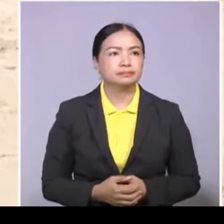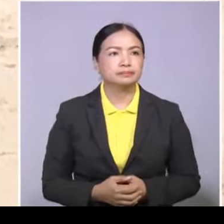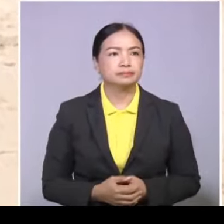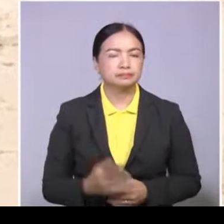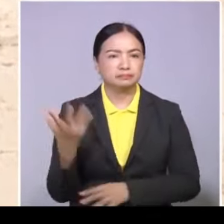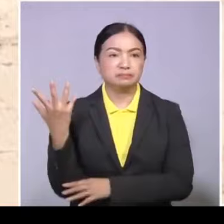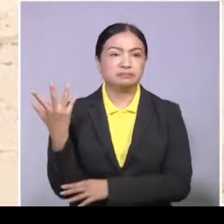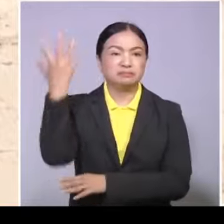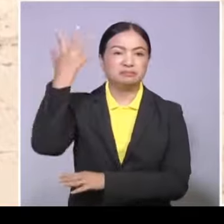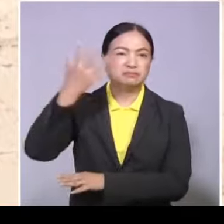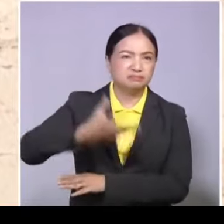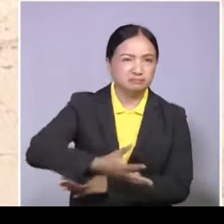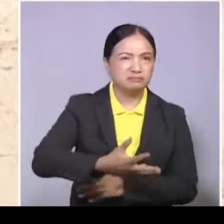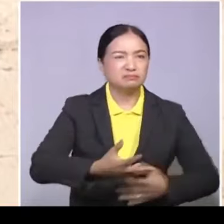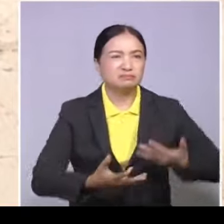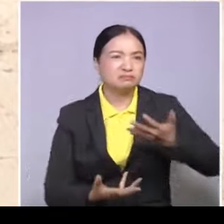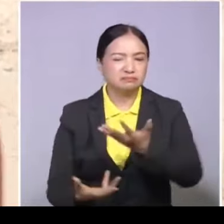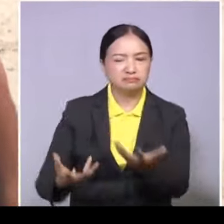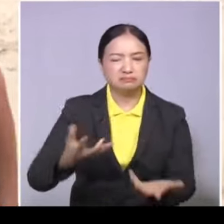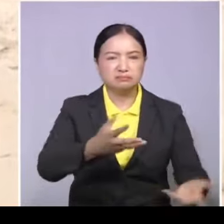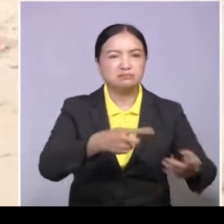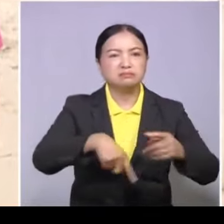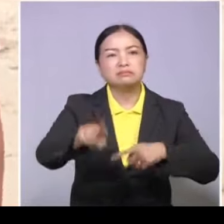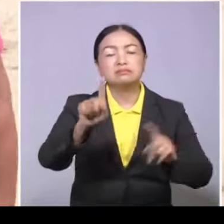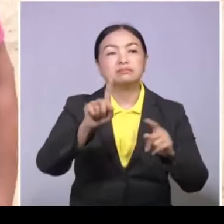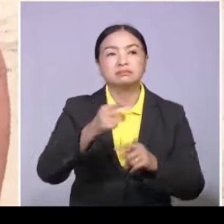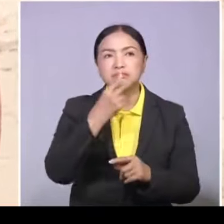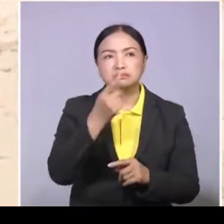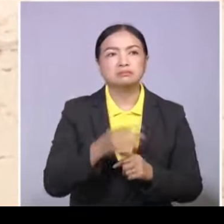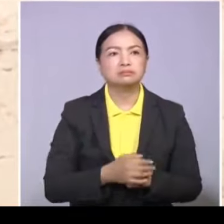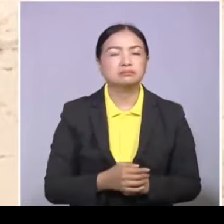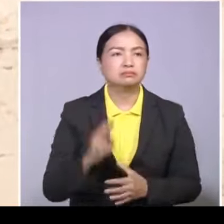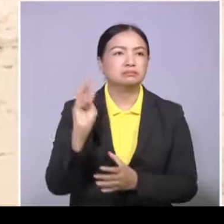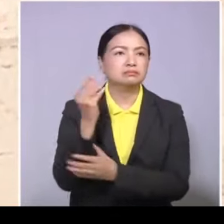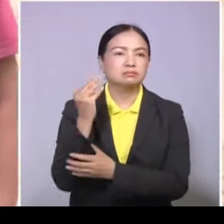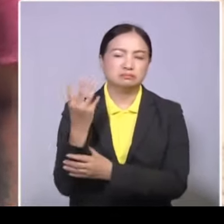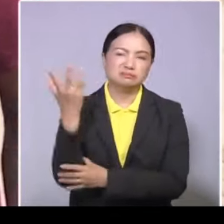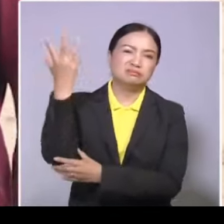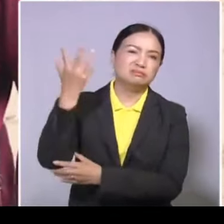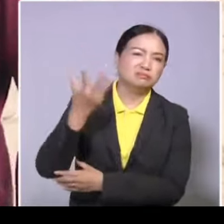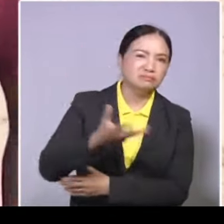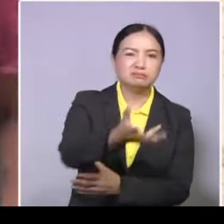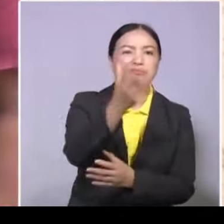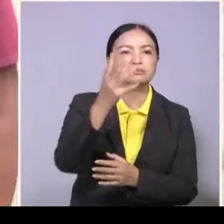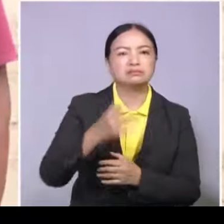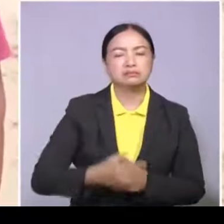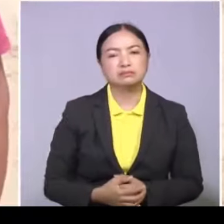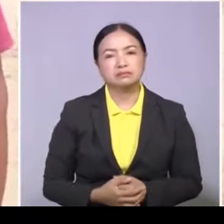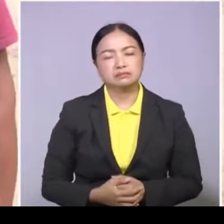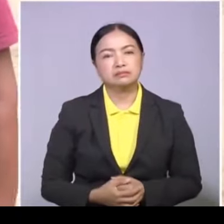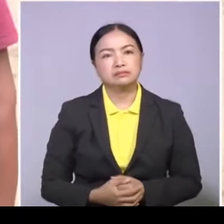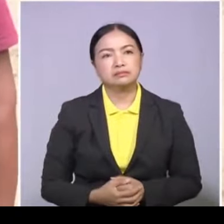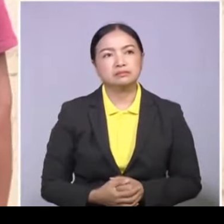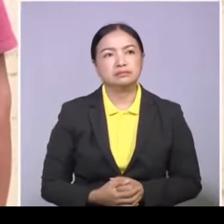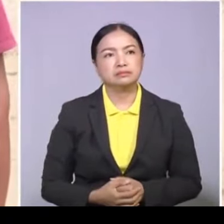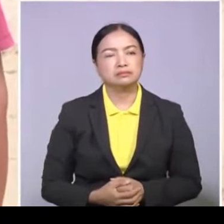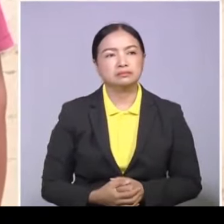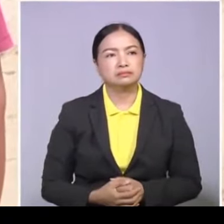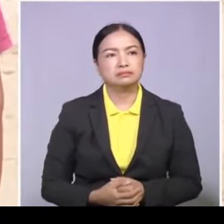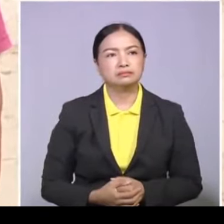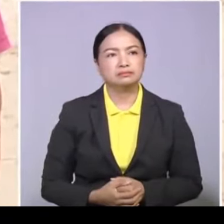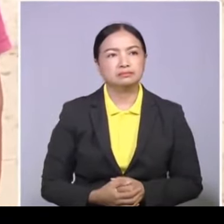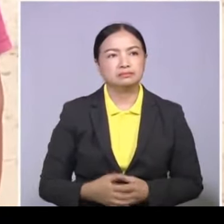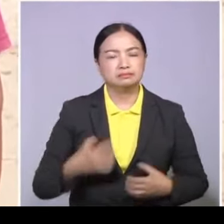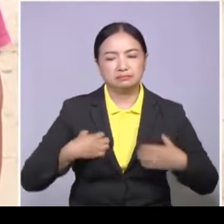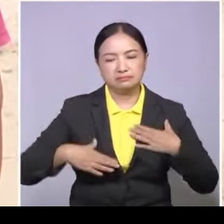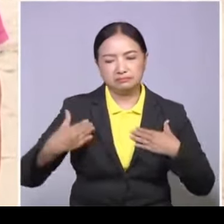ากถอนโคน ใช่ใช่ครับเนี่ยไปดูทางด้านหลังได้เพราะไม้มันมาทั้งต้นนะครับ เดือดร้อนกันเป็นว